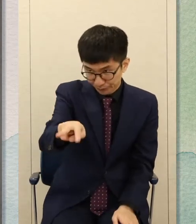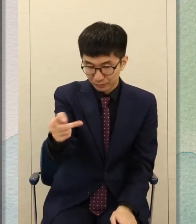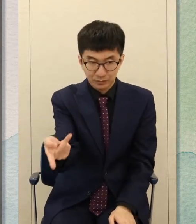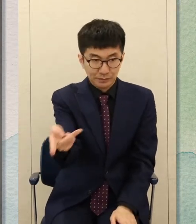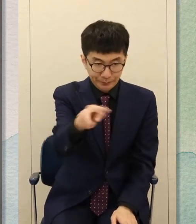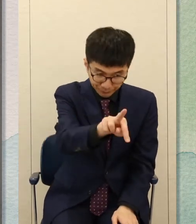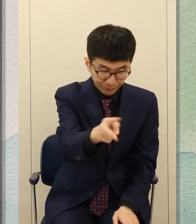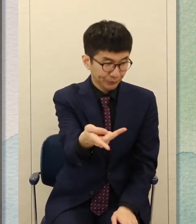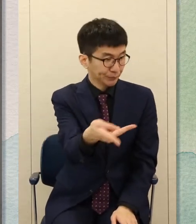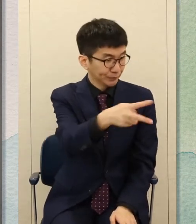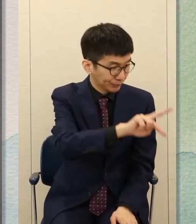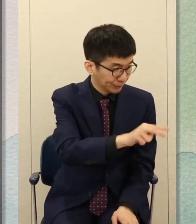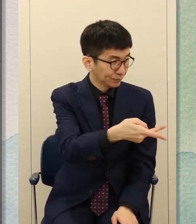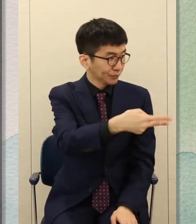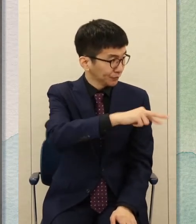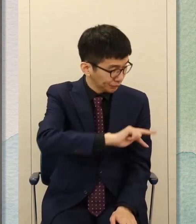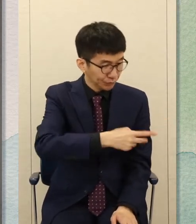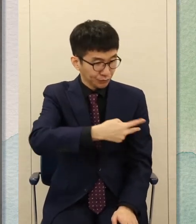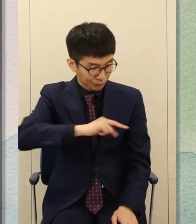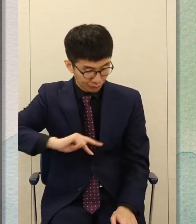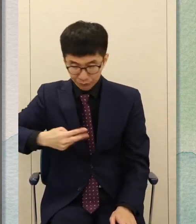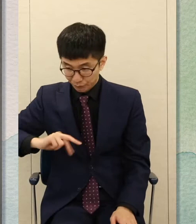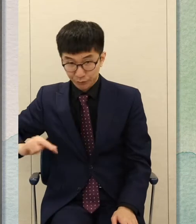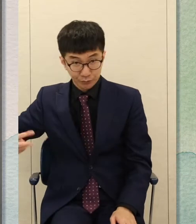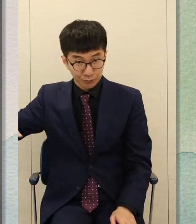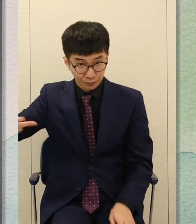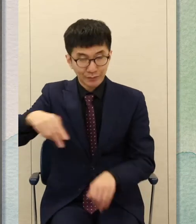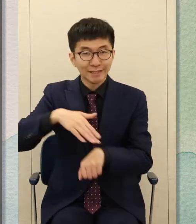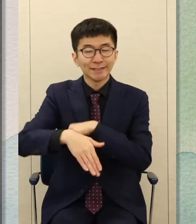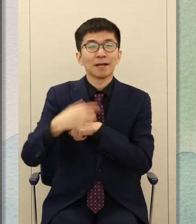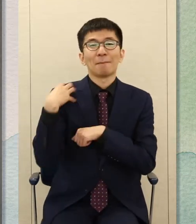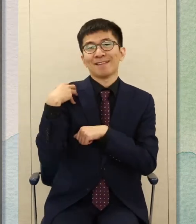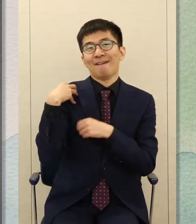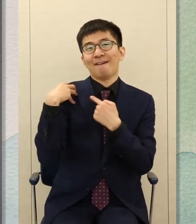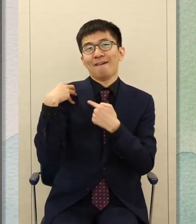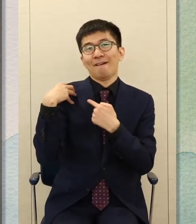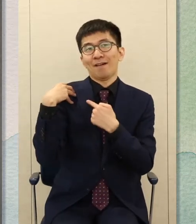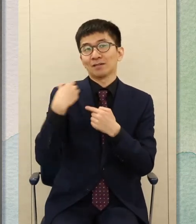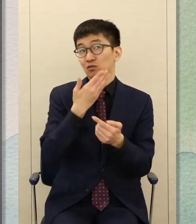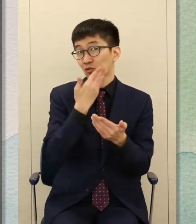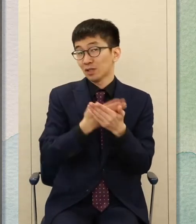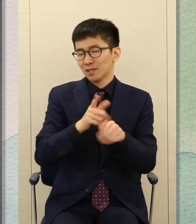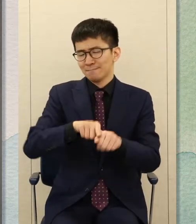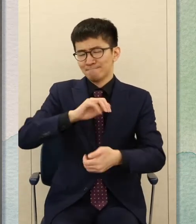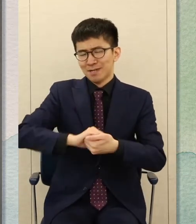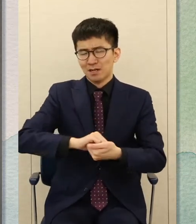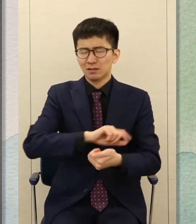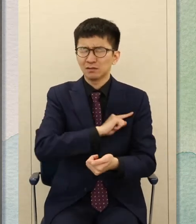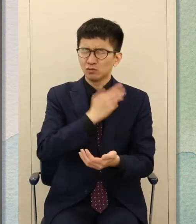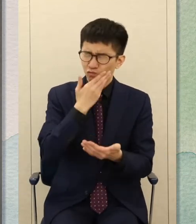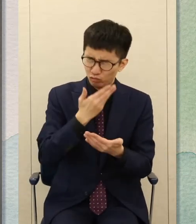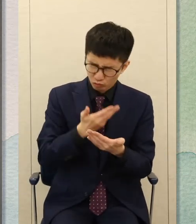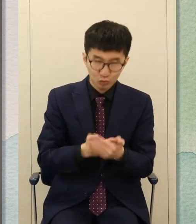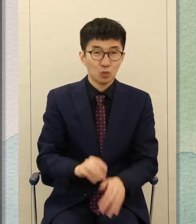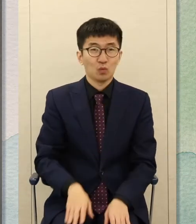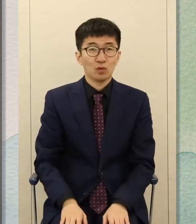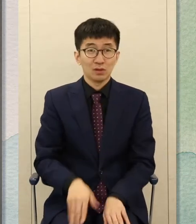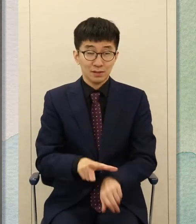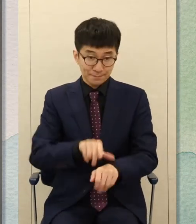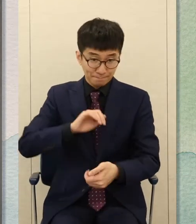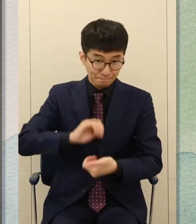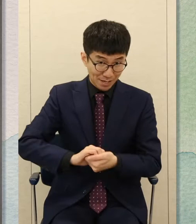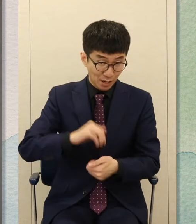기회를 주고 예, 이런 것들을 역할을 해서 예, 제일 좋은 건 시간 제한이에요. 제 경험으로는 그렇습니다.